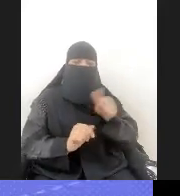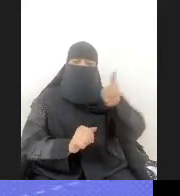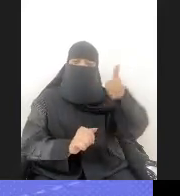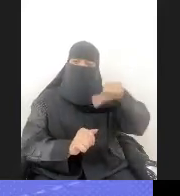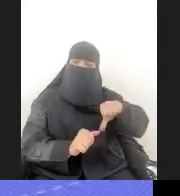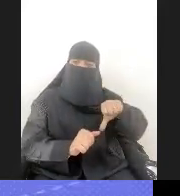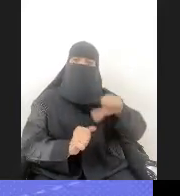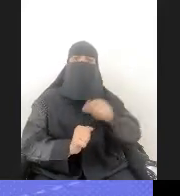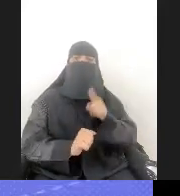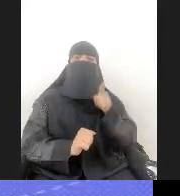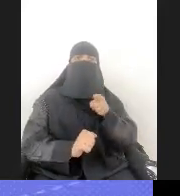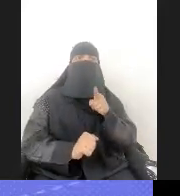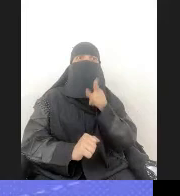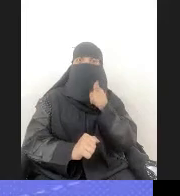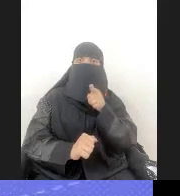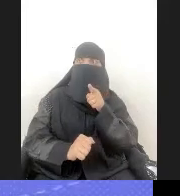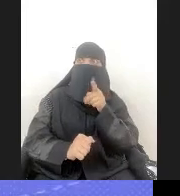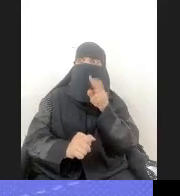وفق أسس صحيحة؟